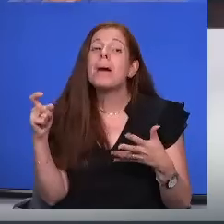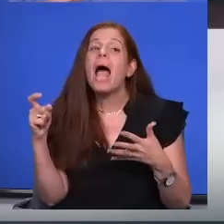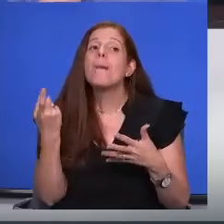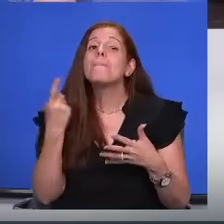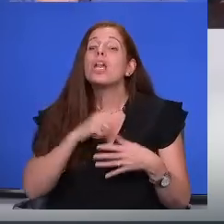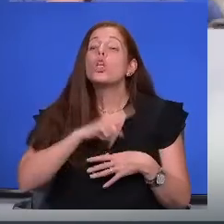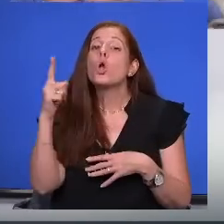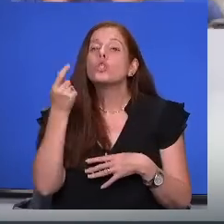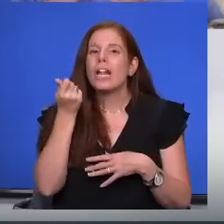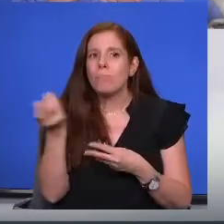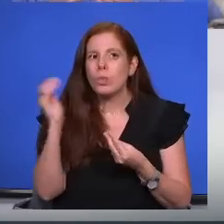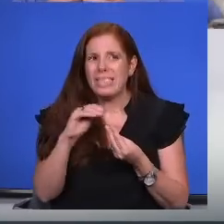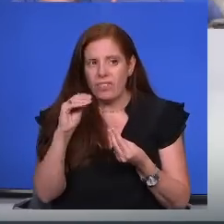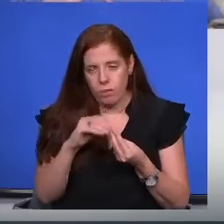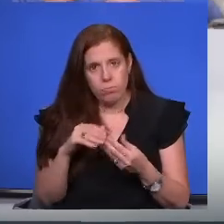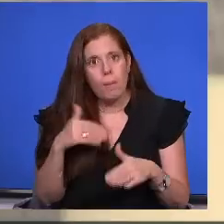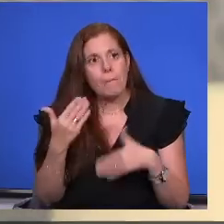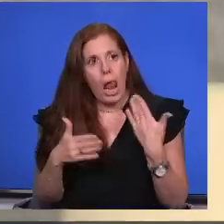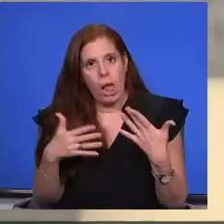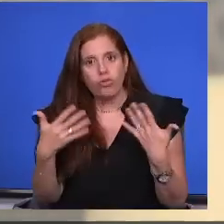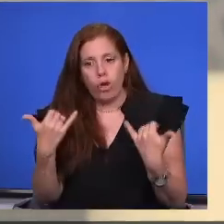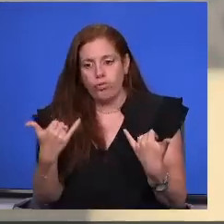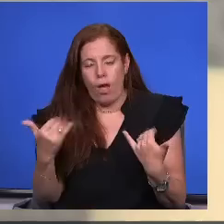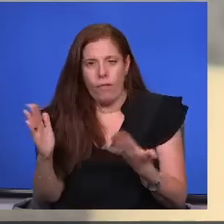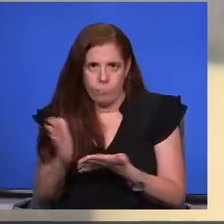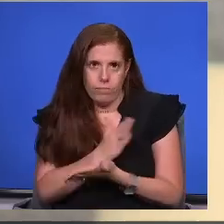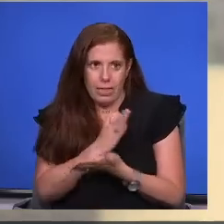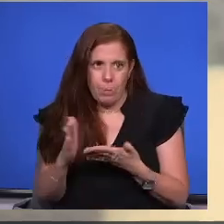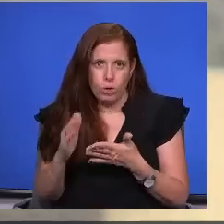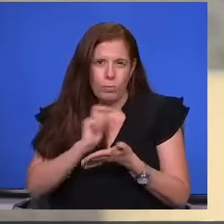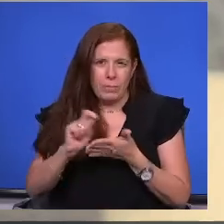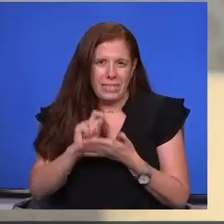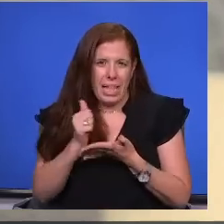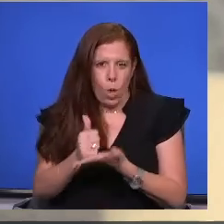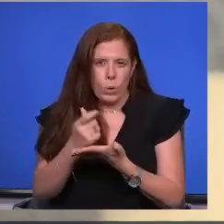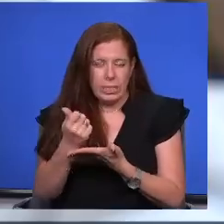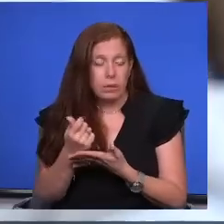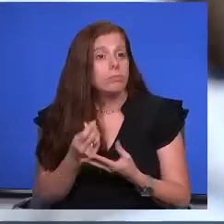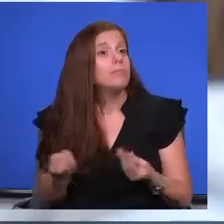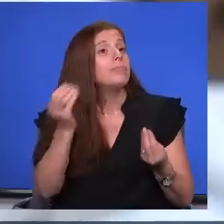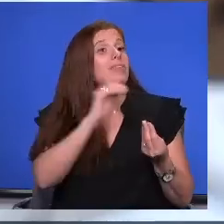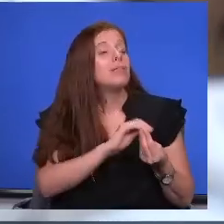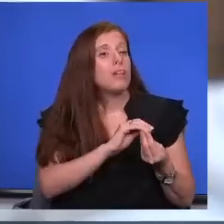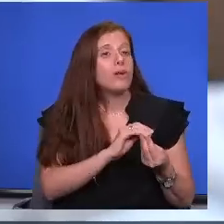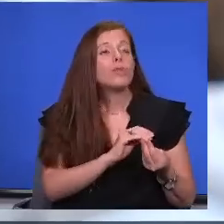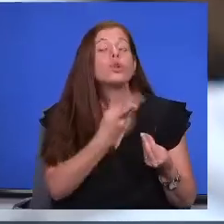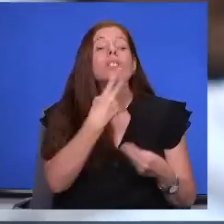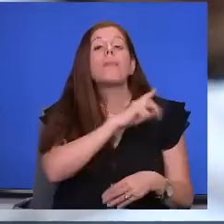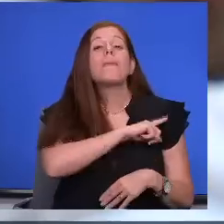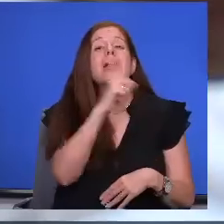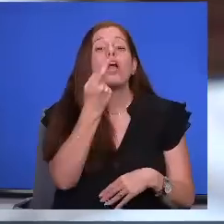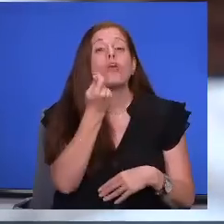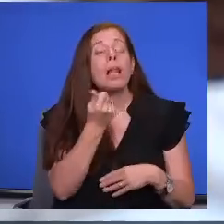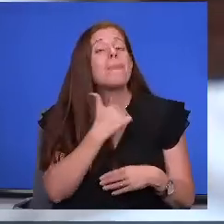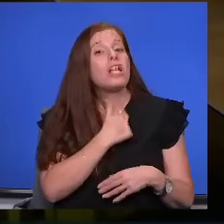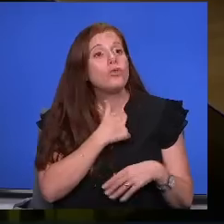מהלך שמתגבש בימים האלה במשרד האוצר. הסכום מצטרף לתוספת של יותר ממיליארד שקלים לישיבות, כפי שהתחייב הליכוד